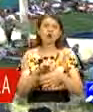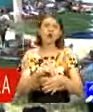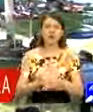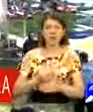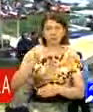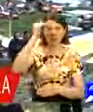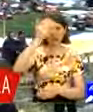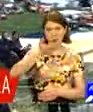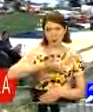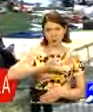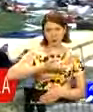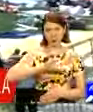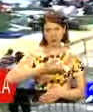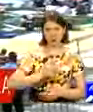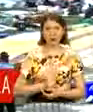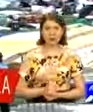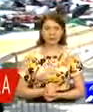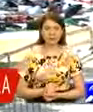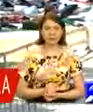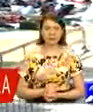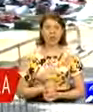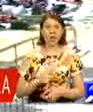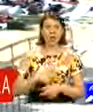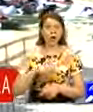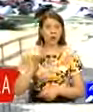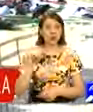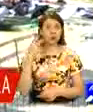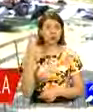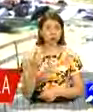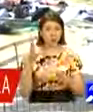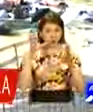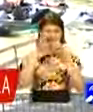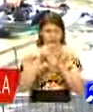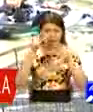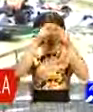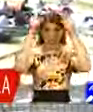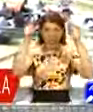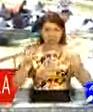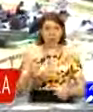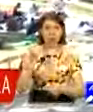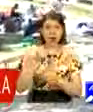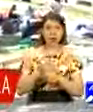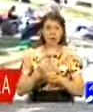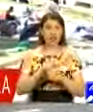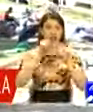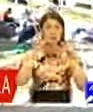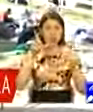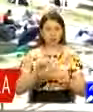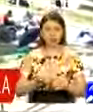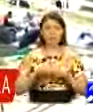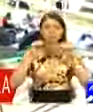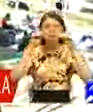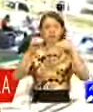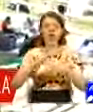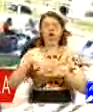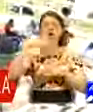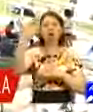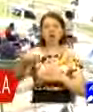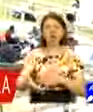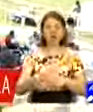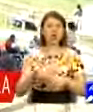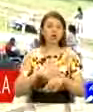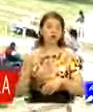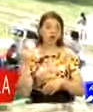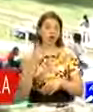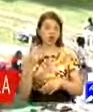înaltpreasfințitul mitropolit Andrei 22 icoana făcătoare de minuni a Maicii Domnului va fi scoasa din biserica iar pe ora